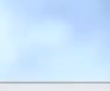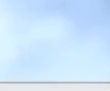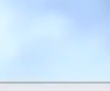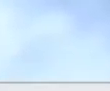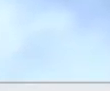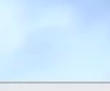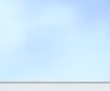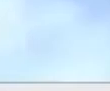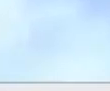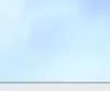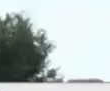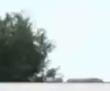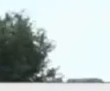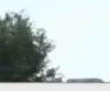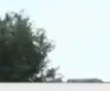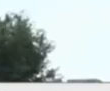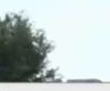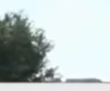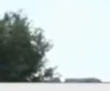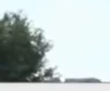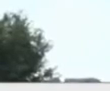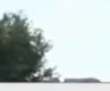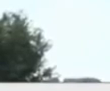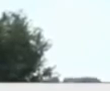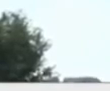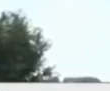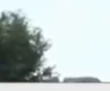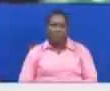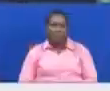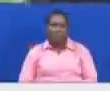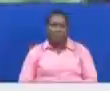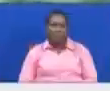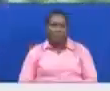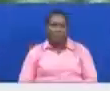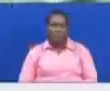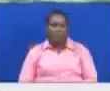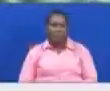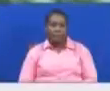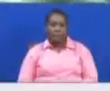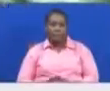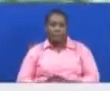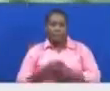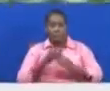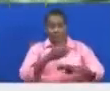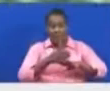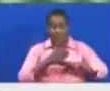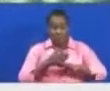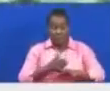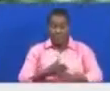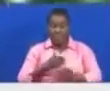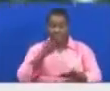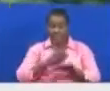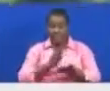kuboresha mawasiliano katika maeneo yasiyo na mvuto wa kibiashara ambayo makampuni binafsi hayawezi kufikisha